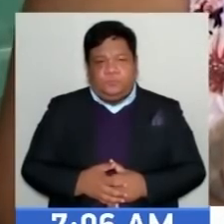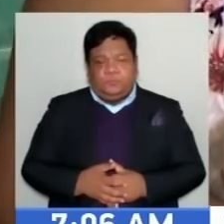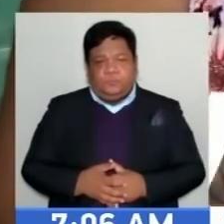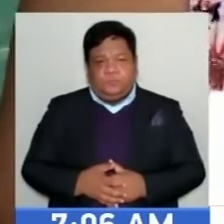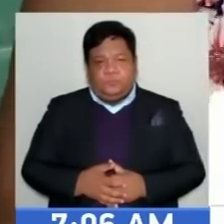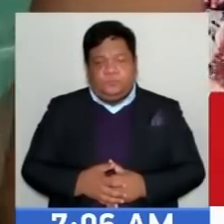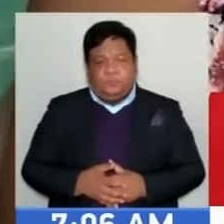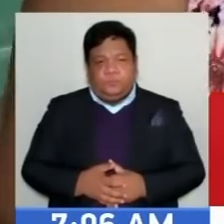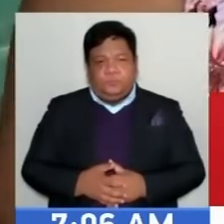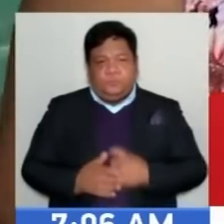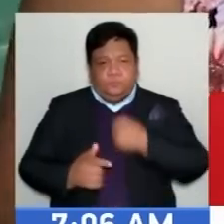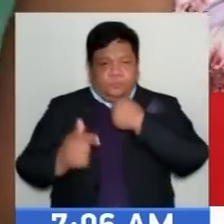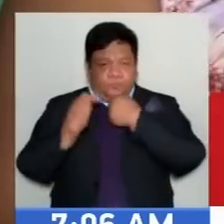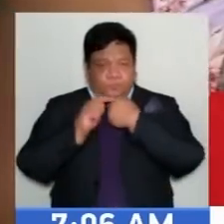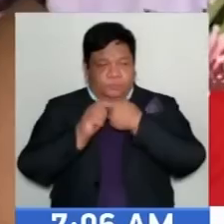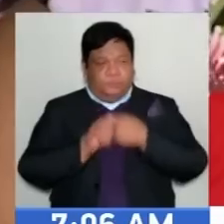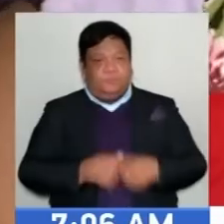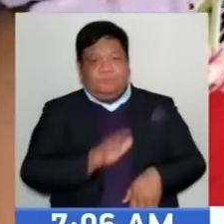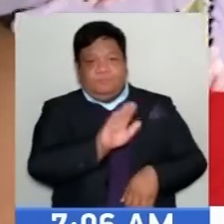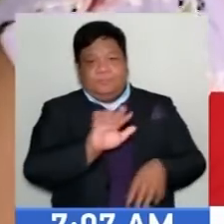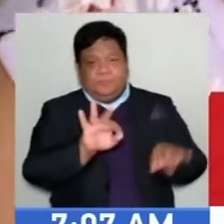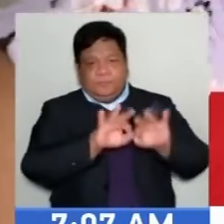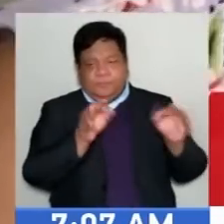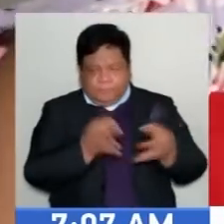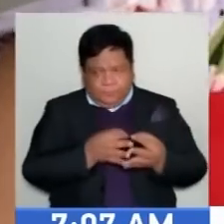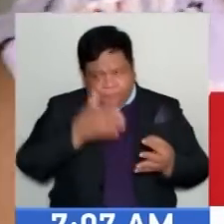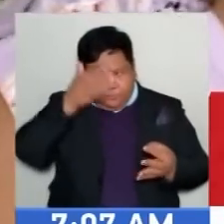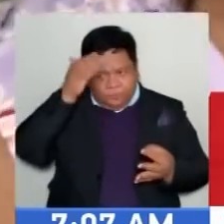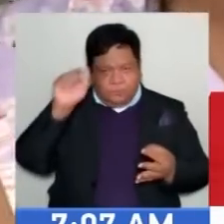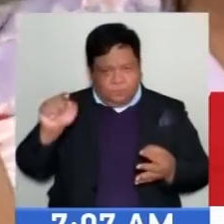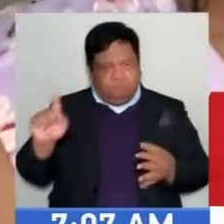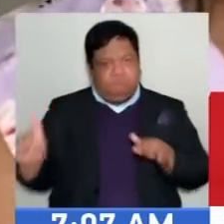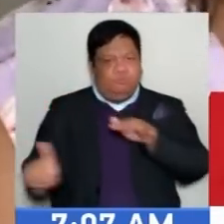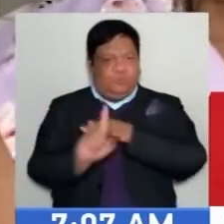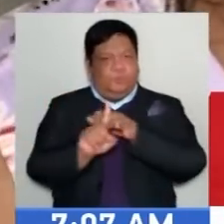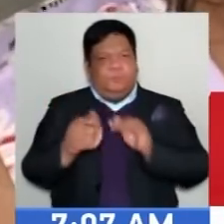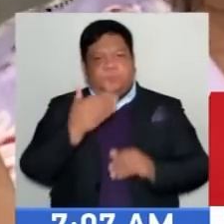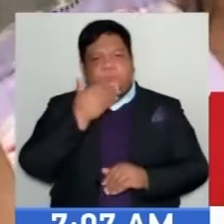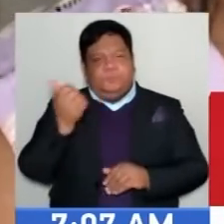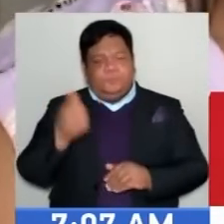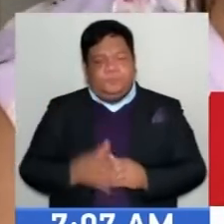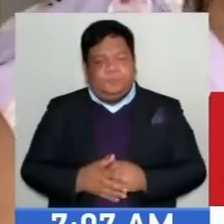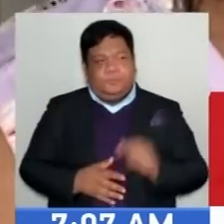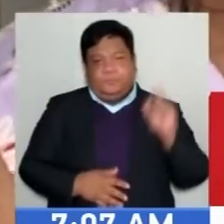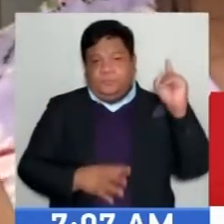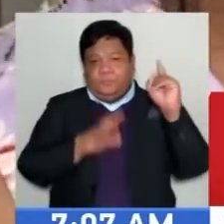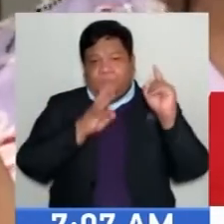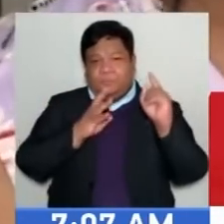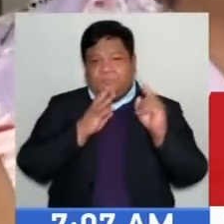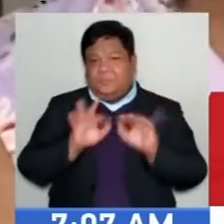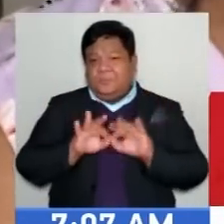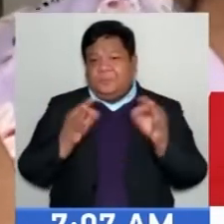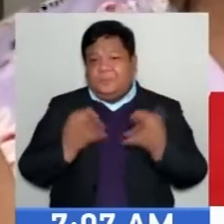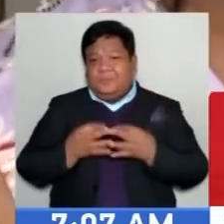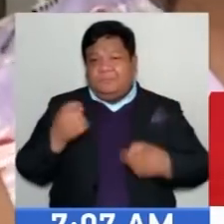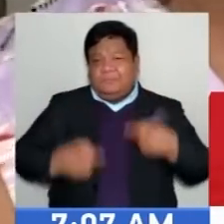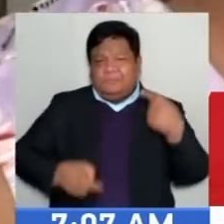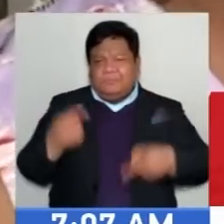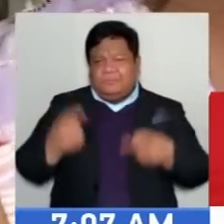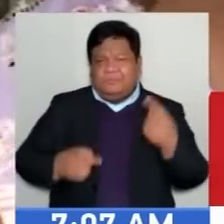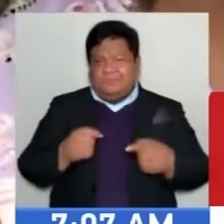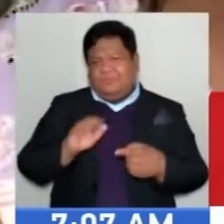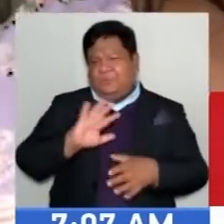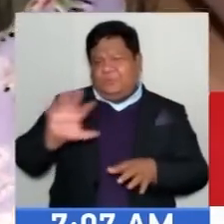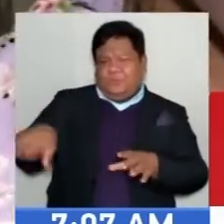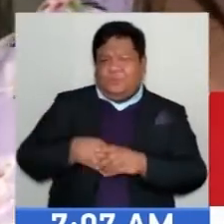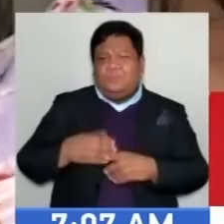ang pamilya na lumantad na si Pascual. Yung alitan ng mga pamilya, upunigami yung pamilya, upangawa mo